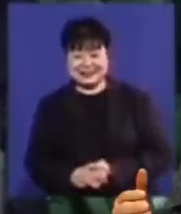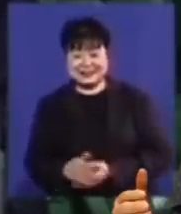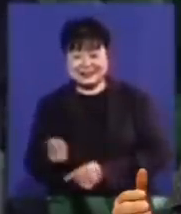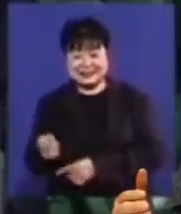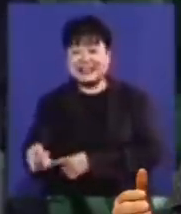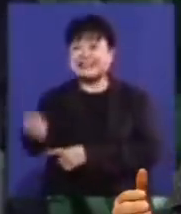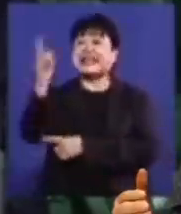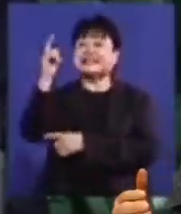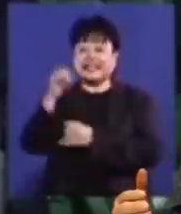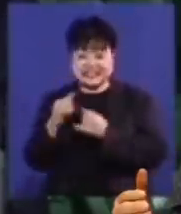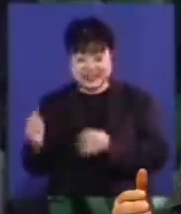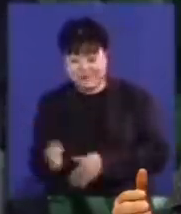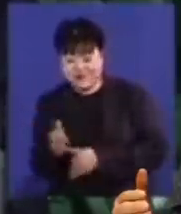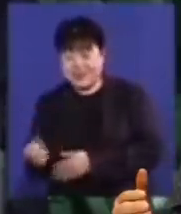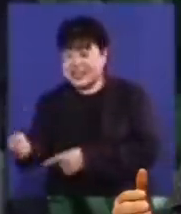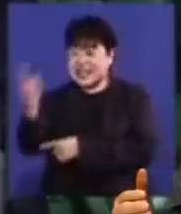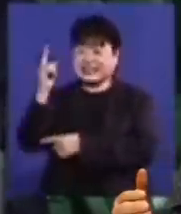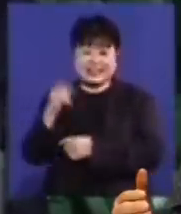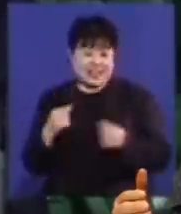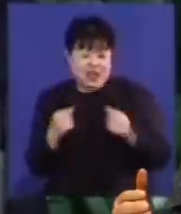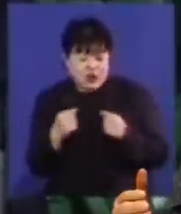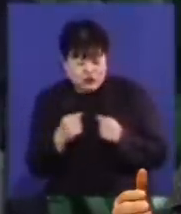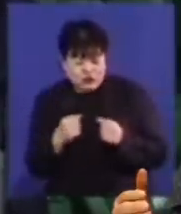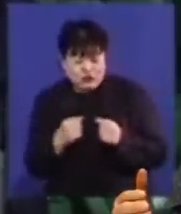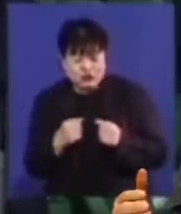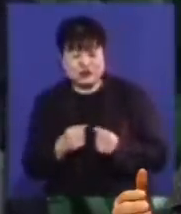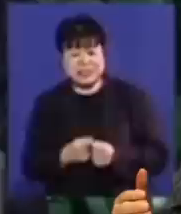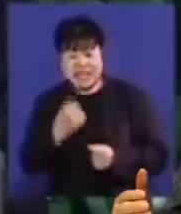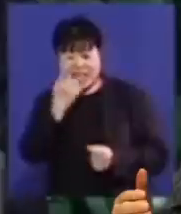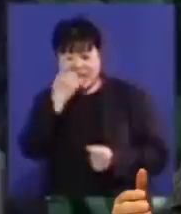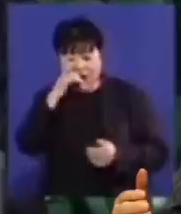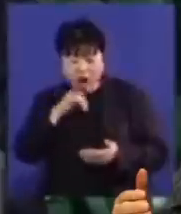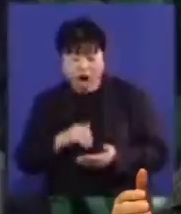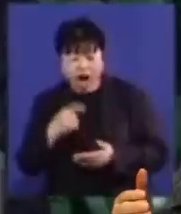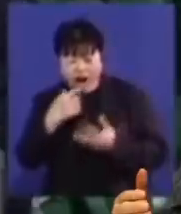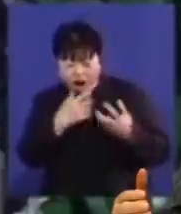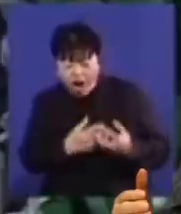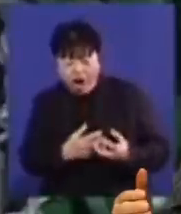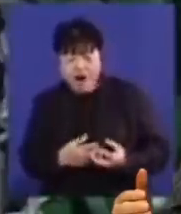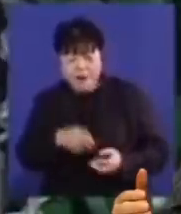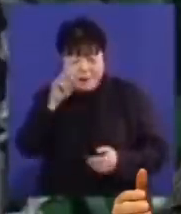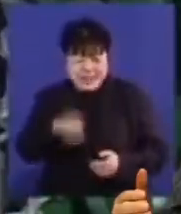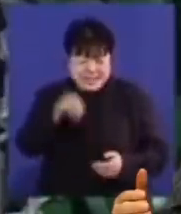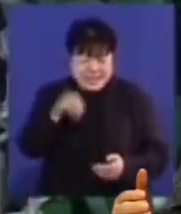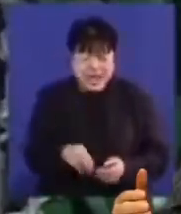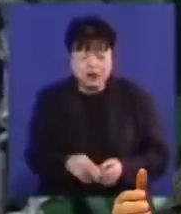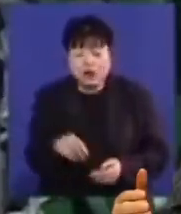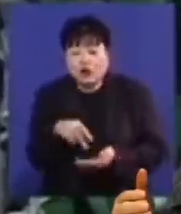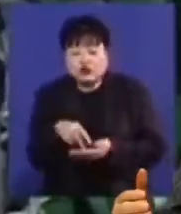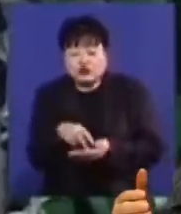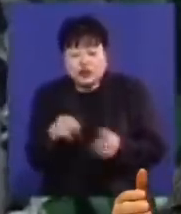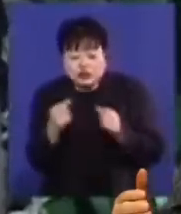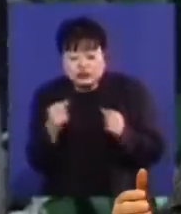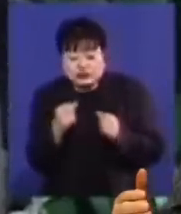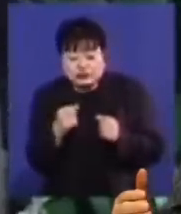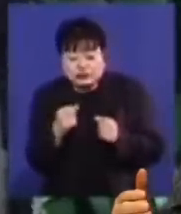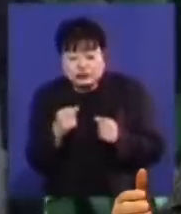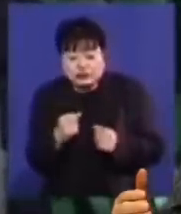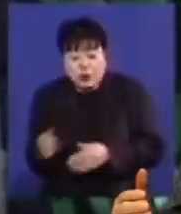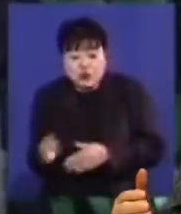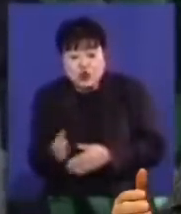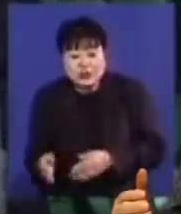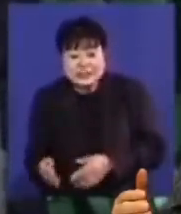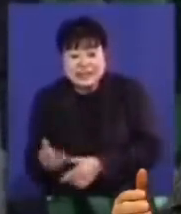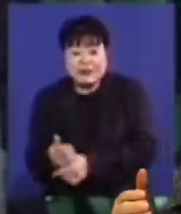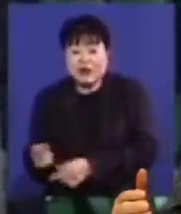낚시꾼들 한번 보세요. 그 추운데 한강 얼음 깨고 거기에 벌벌 떨면서 낚싯대 들고 있습니다.